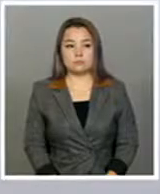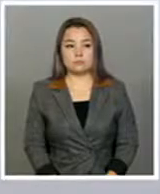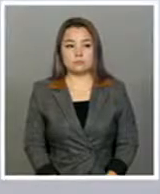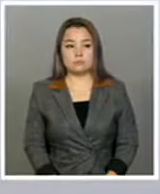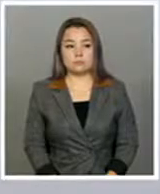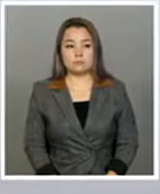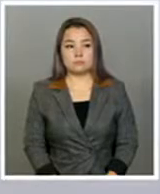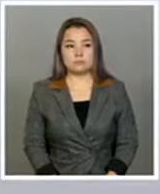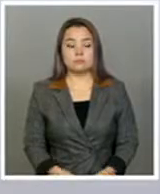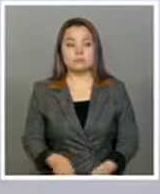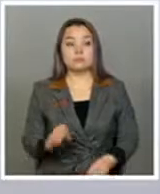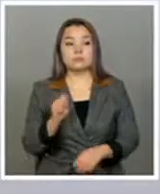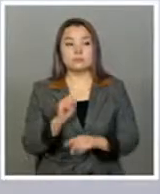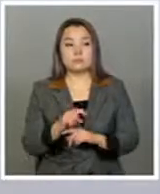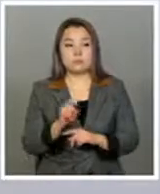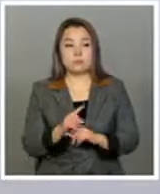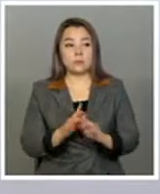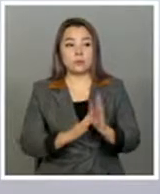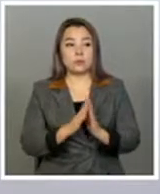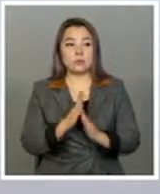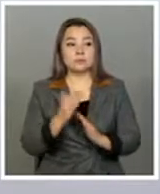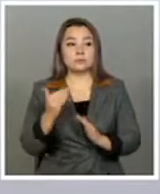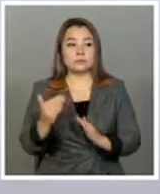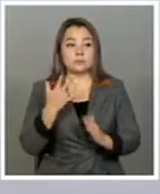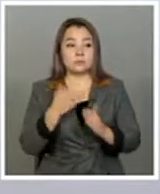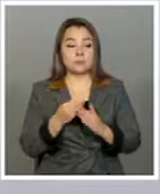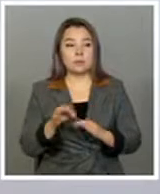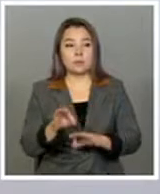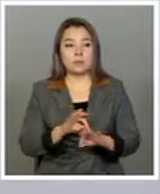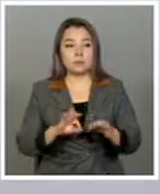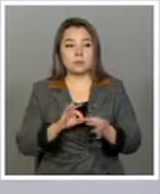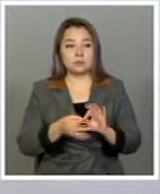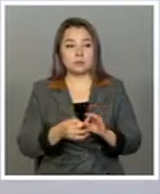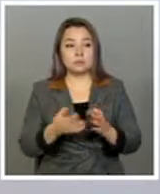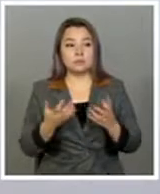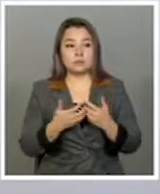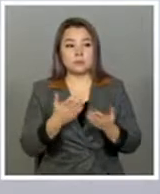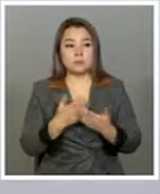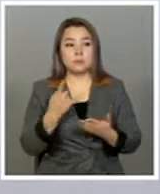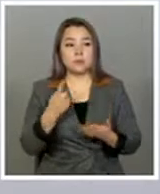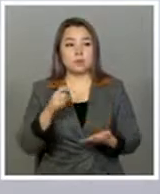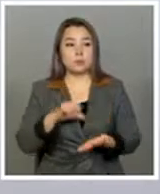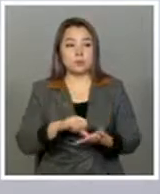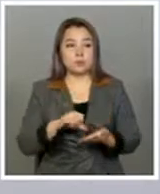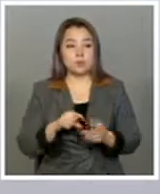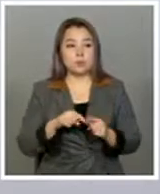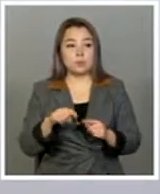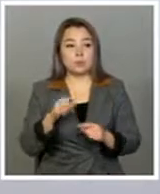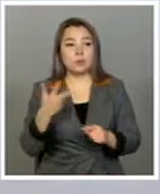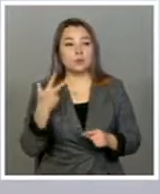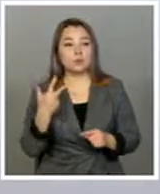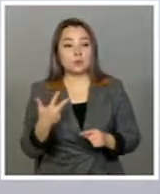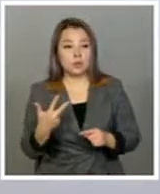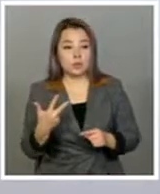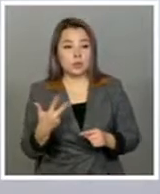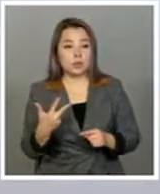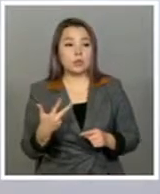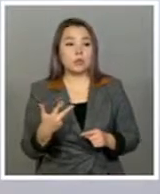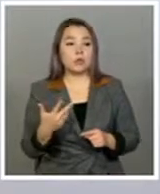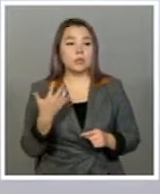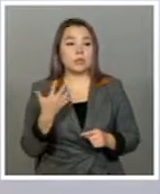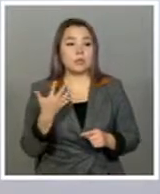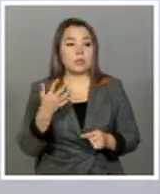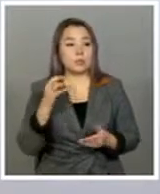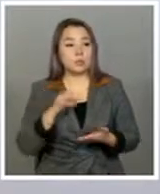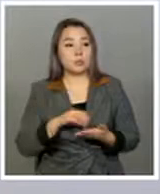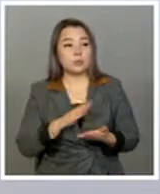Тапсырма. Өспелі геометриялық прогрессияның бірінші мүшесі түбірасты 3-ке, ал 5-ші